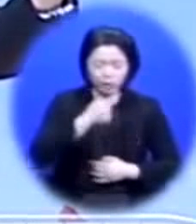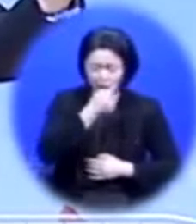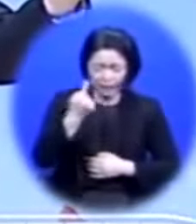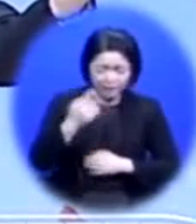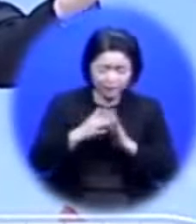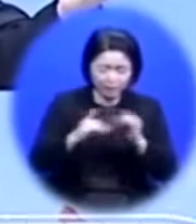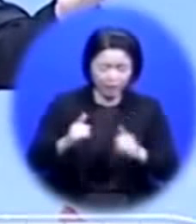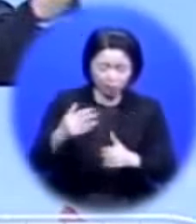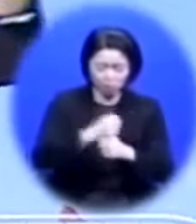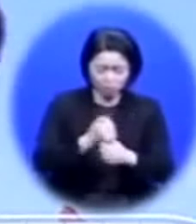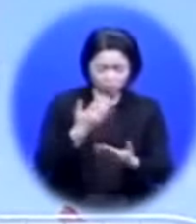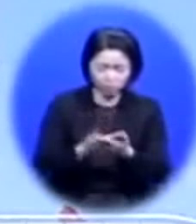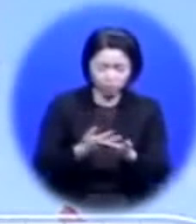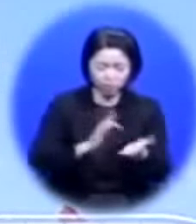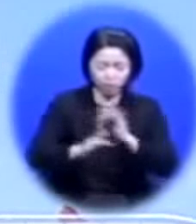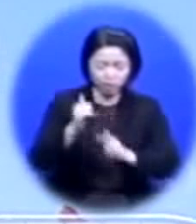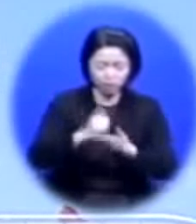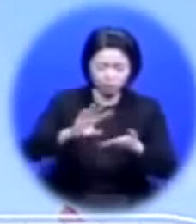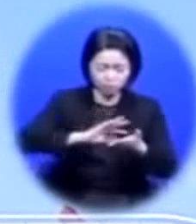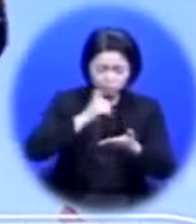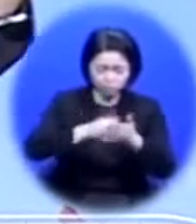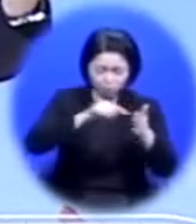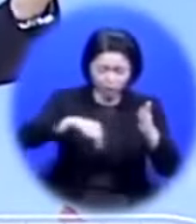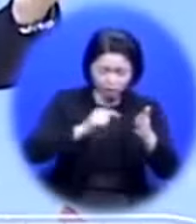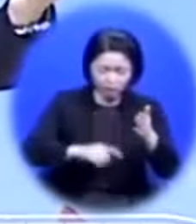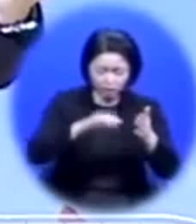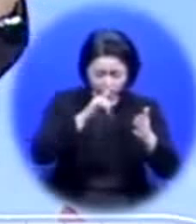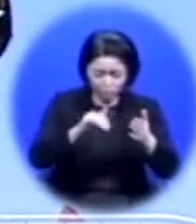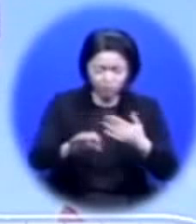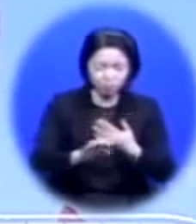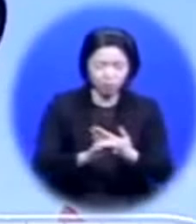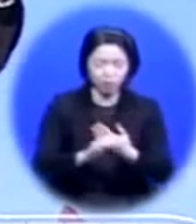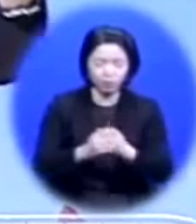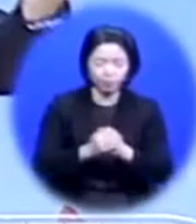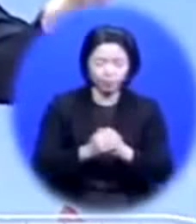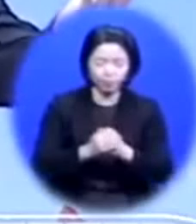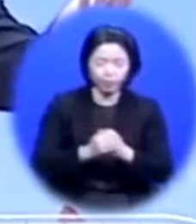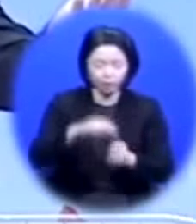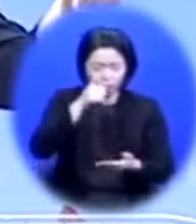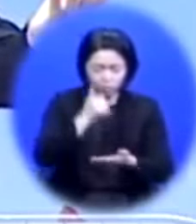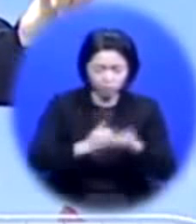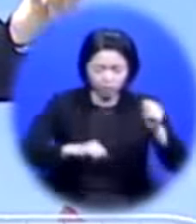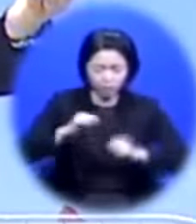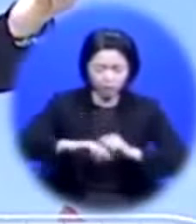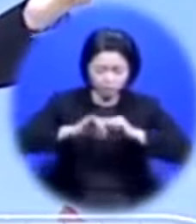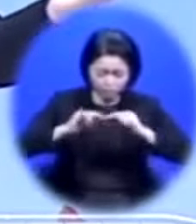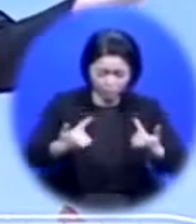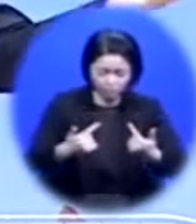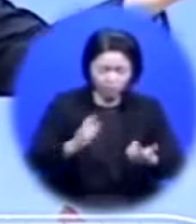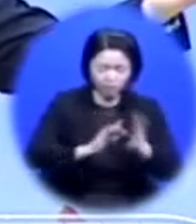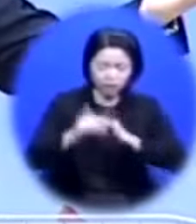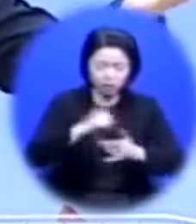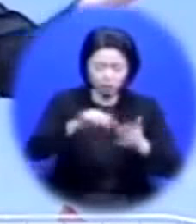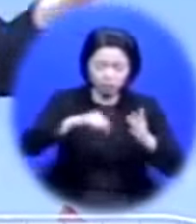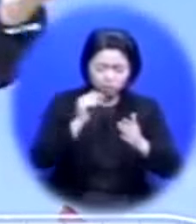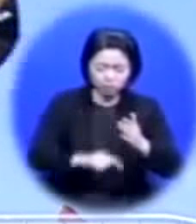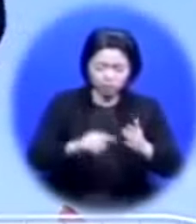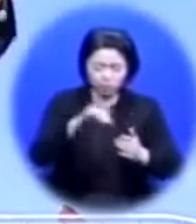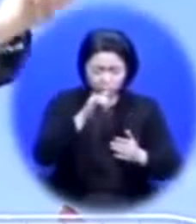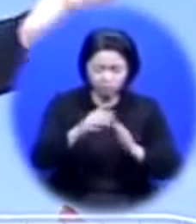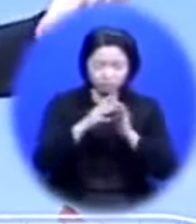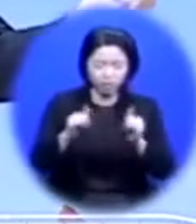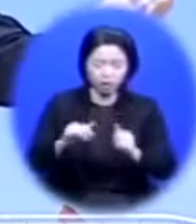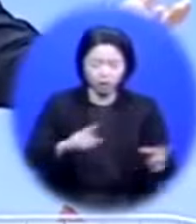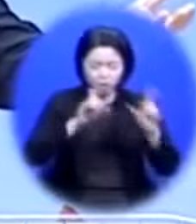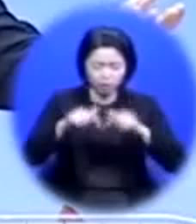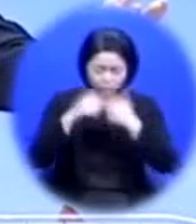주소서 아멘 예수 그리스도 안에 있으면 죄짓지 않는 거 예수 그리스도 안에 있는 자는 삶이